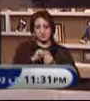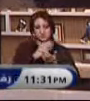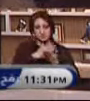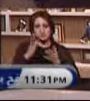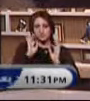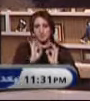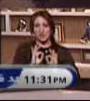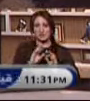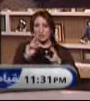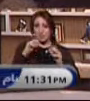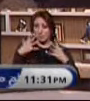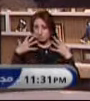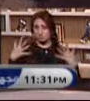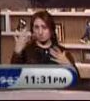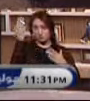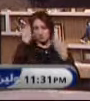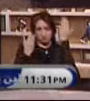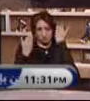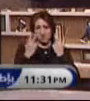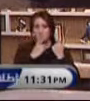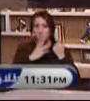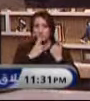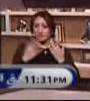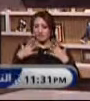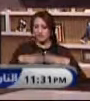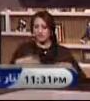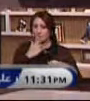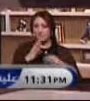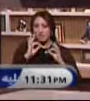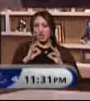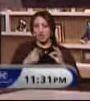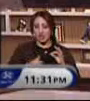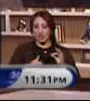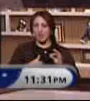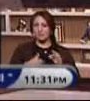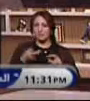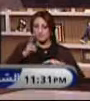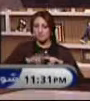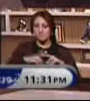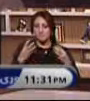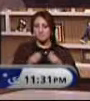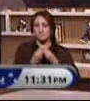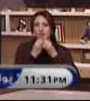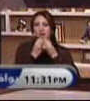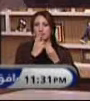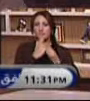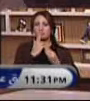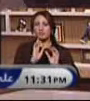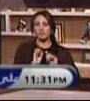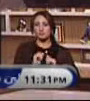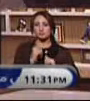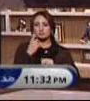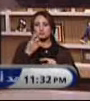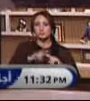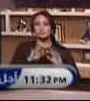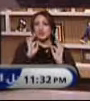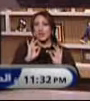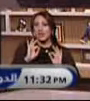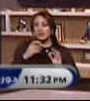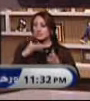ان اعرف منابعها عشان ايه؟ عشان اغلقها. الامر الثالث من قساوة القلب ان اغتر بصحبة الصالحين